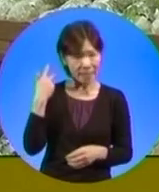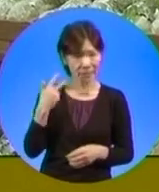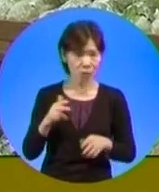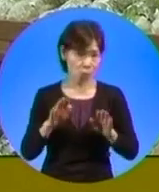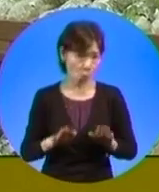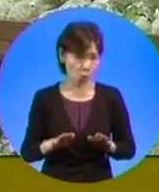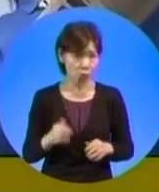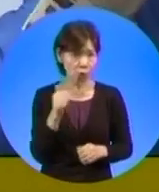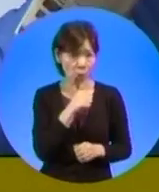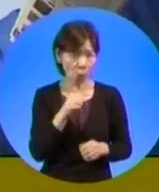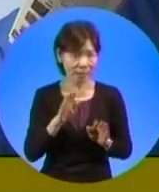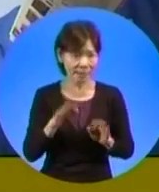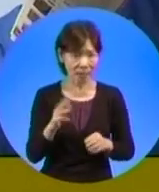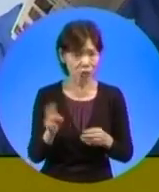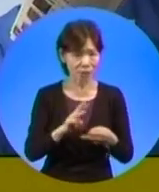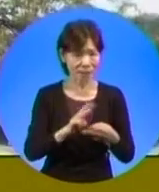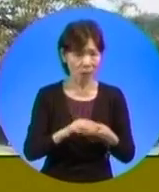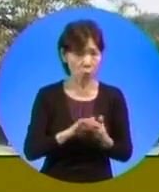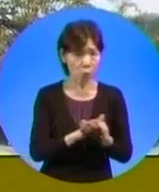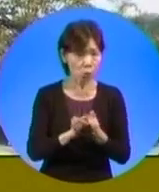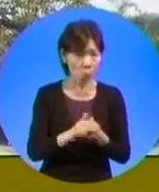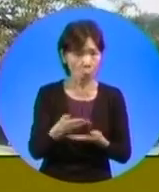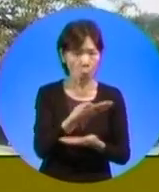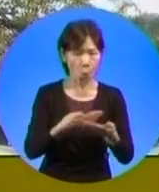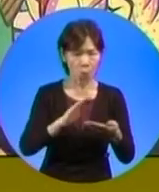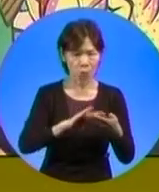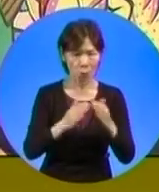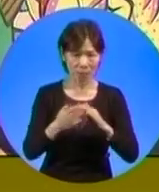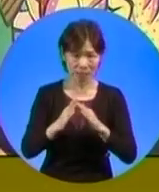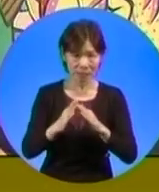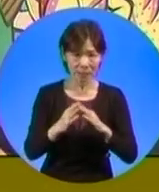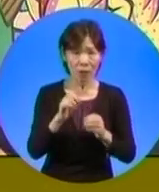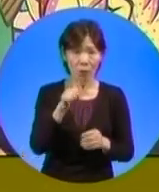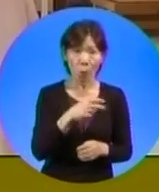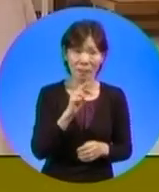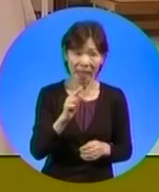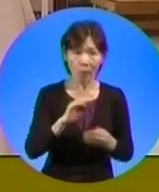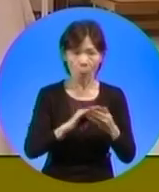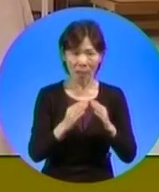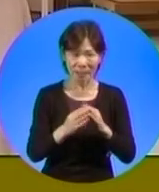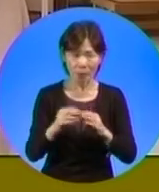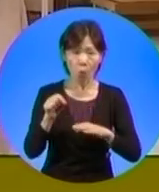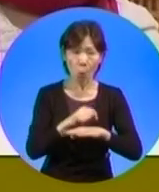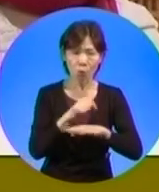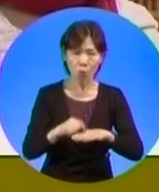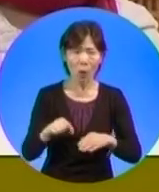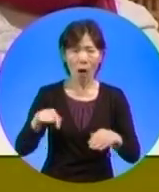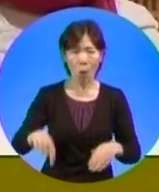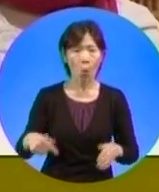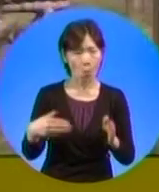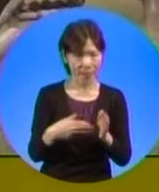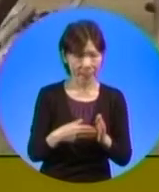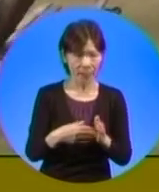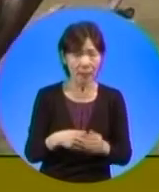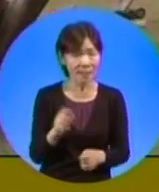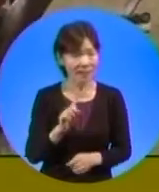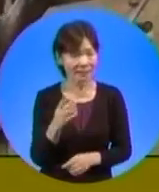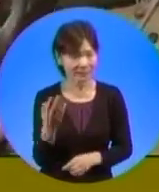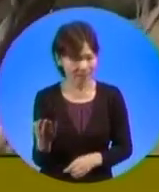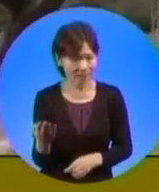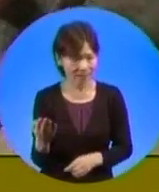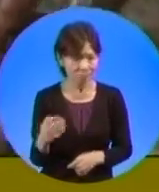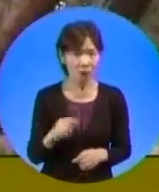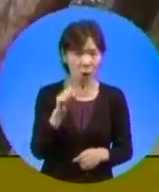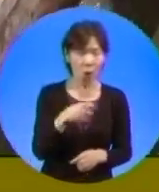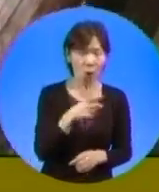送りした友好交流都市野瀬町の特集はここまで。皆さんいかがだったでしょうか。友好